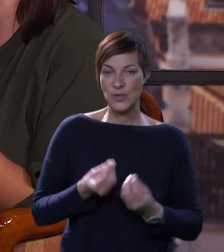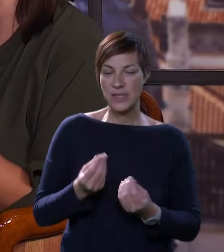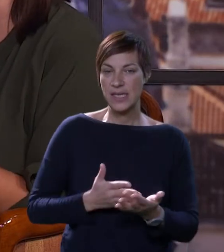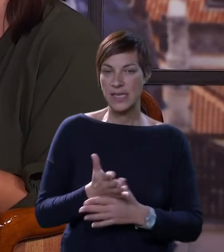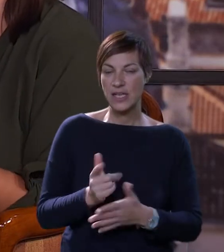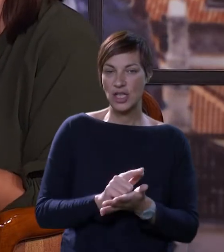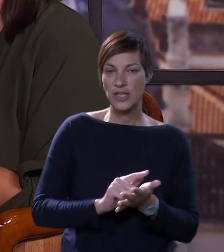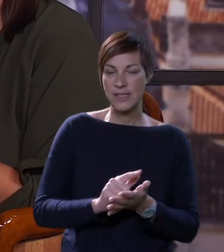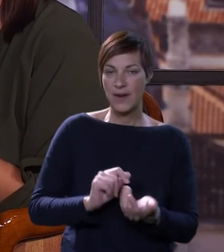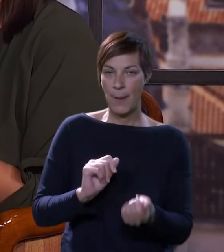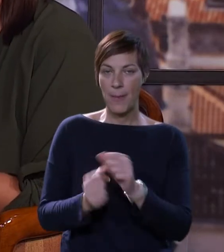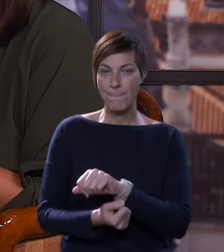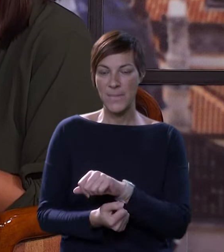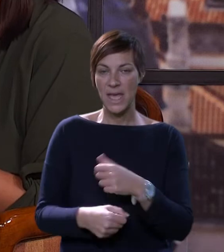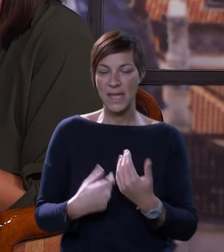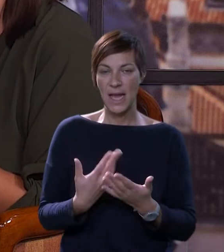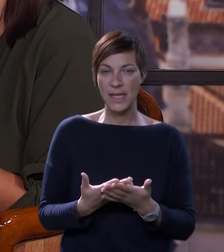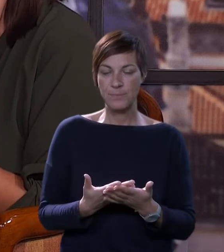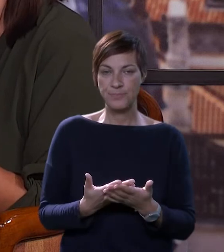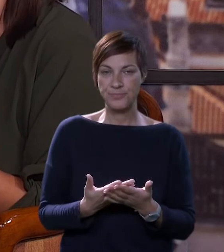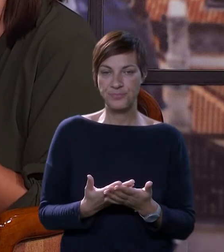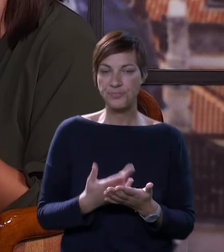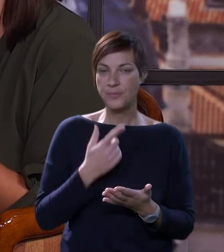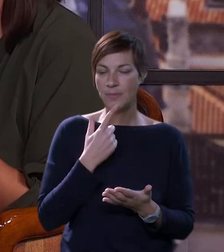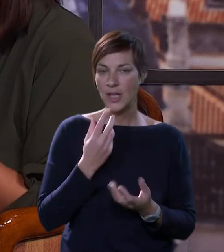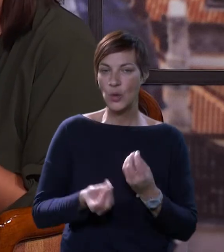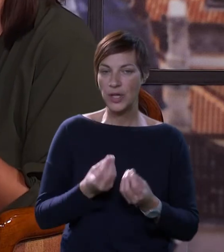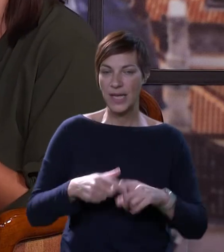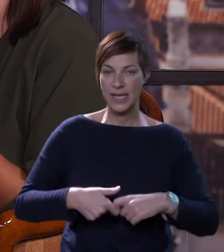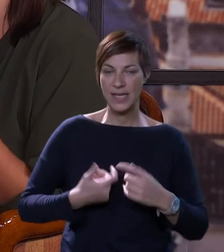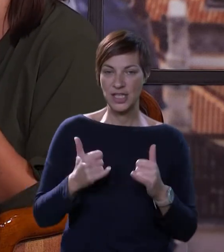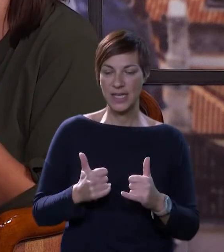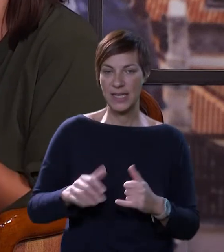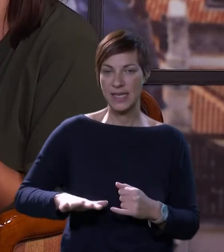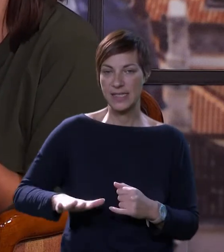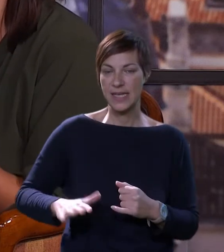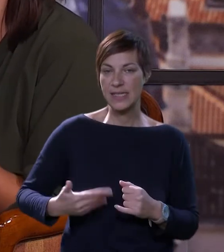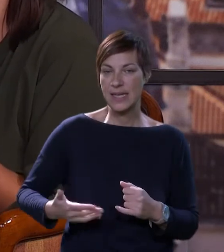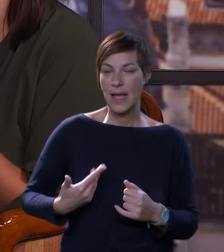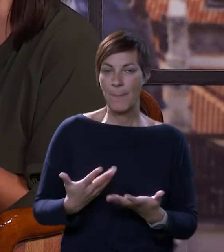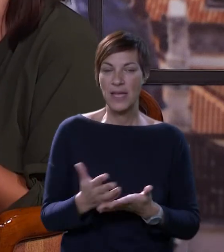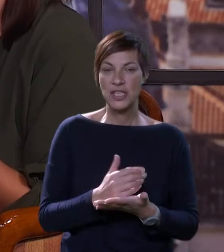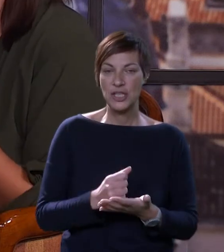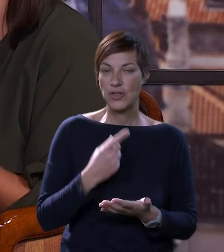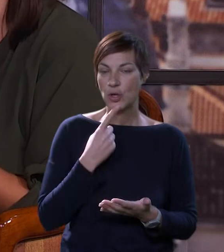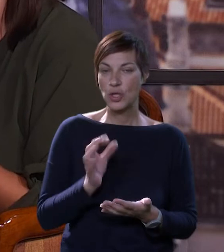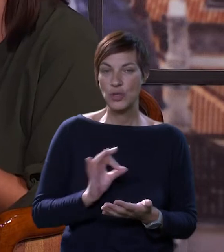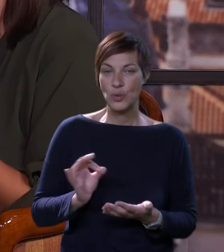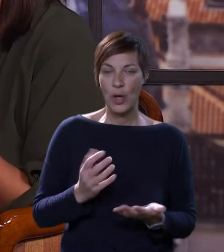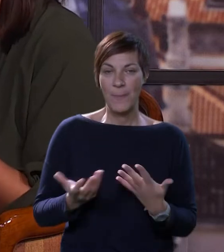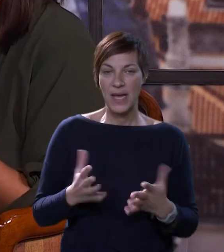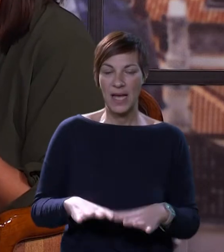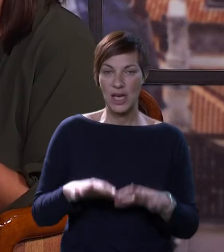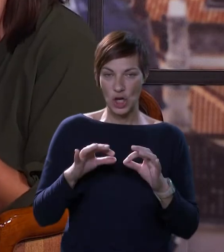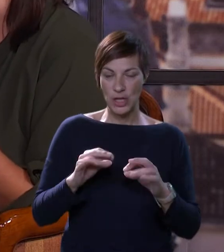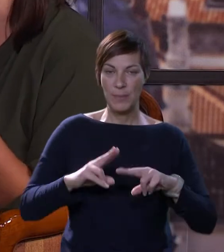igračke kroz vrijeme mijenjale. Koje igračke danas djecovi najmlađi koriste? Koje su dobre?